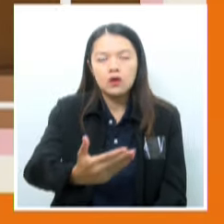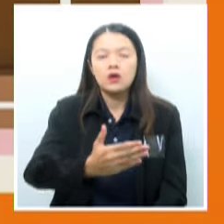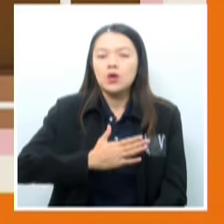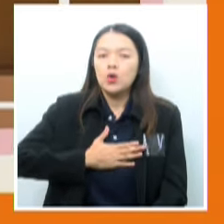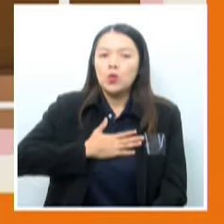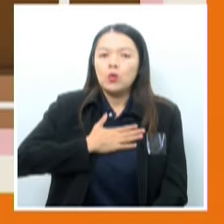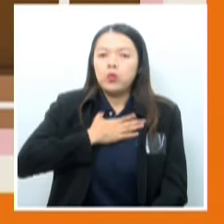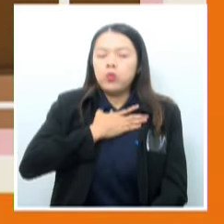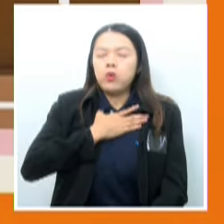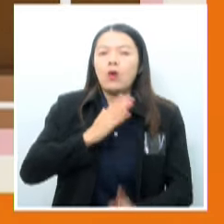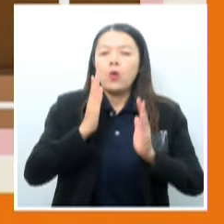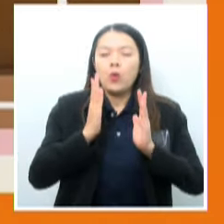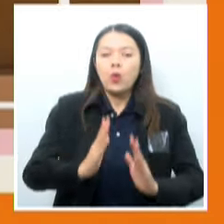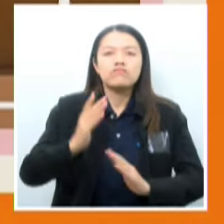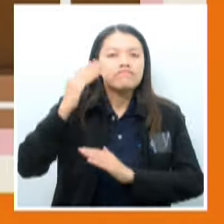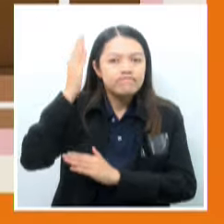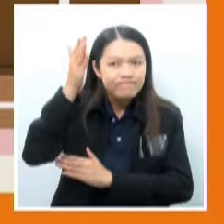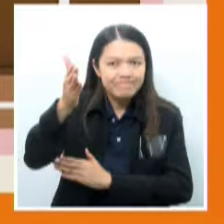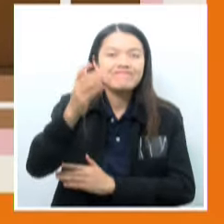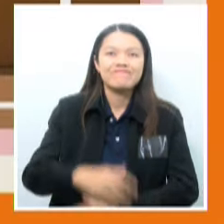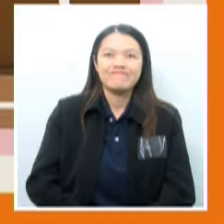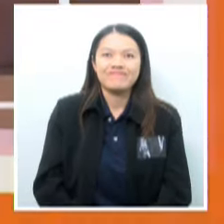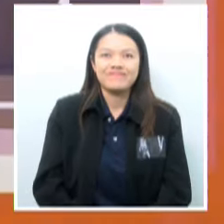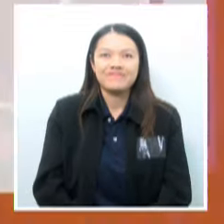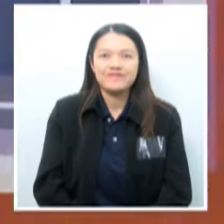ภาคภูมิใจของคนรุ่นหลังต่อไป